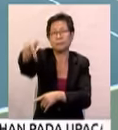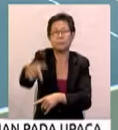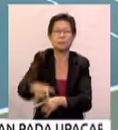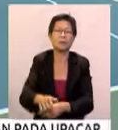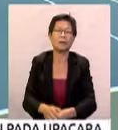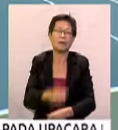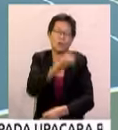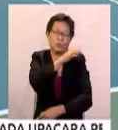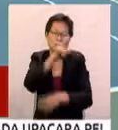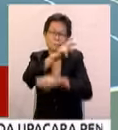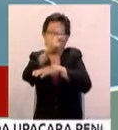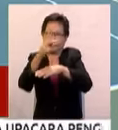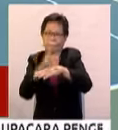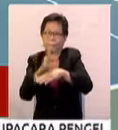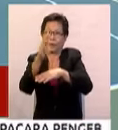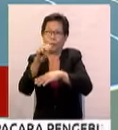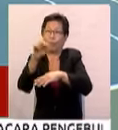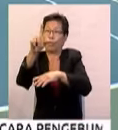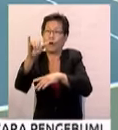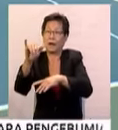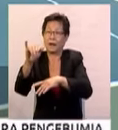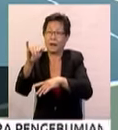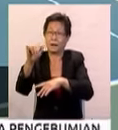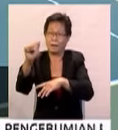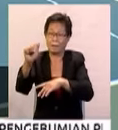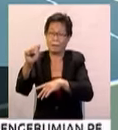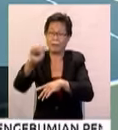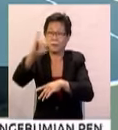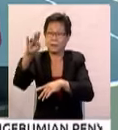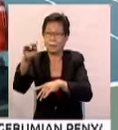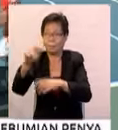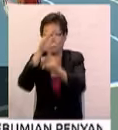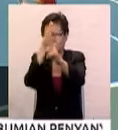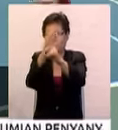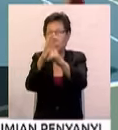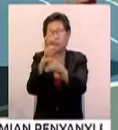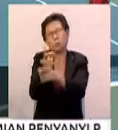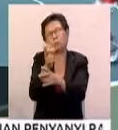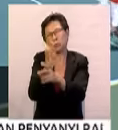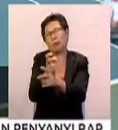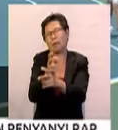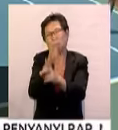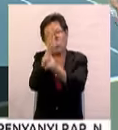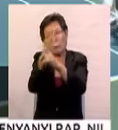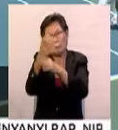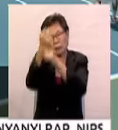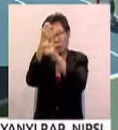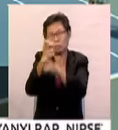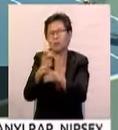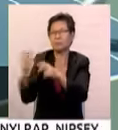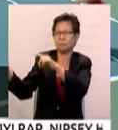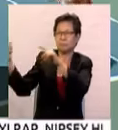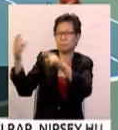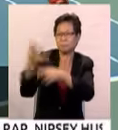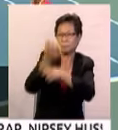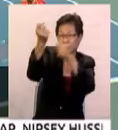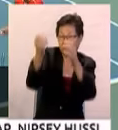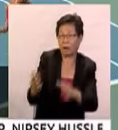Jelas jurulatih kebangsaan Mulyadi Jamal meskipun sasaran tersebut dilihat sukar, apatah lagi dengan kehadiran jago